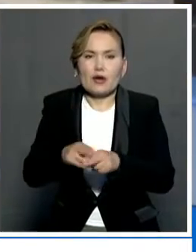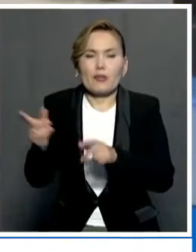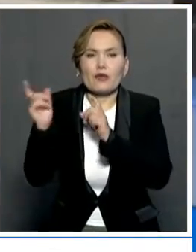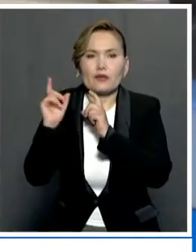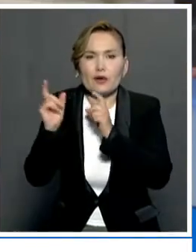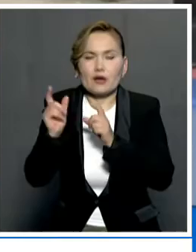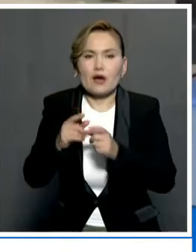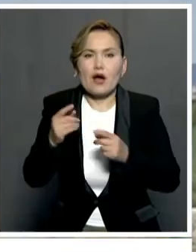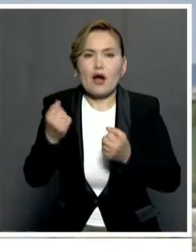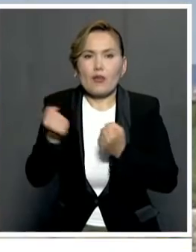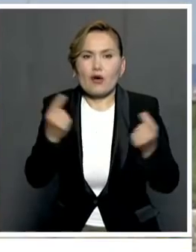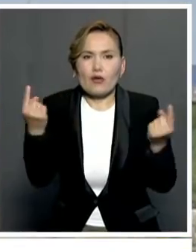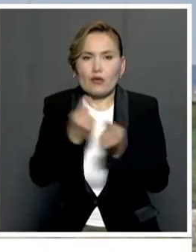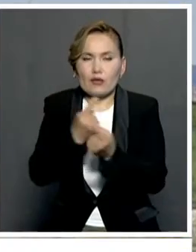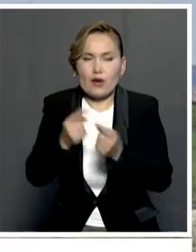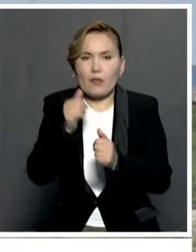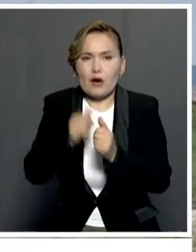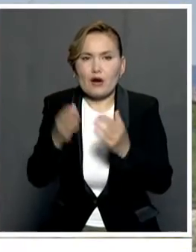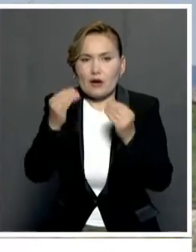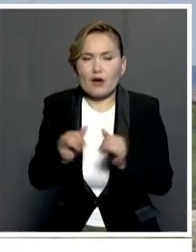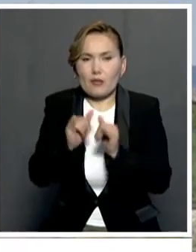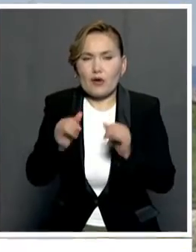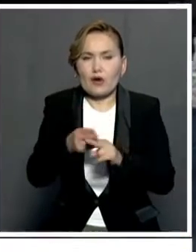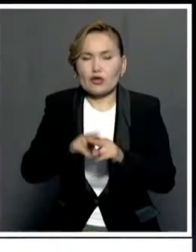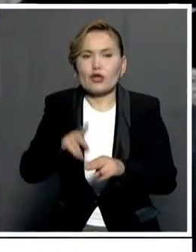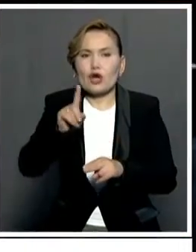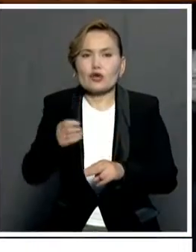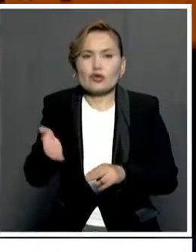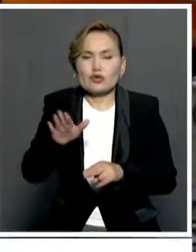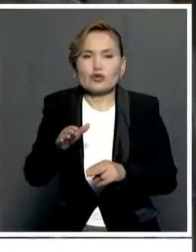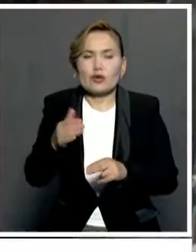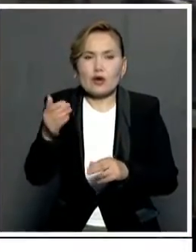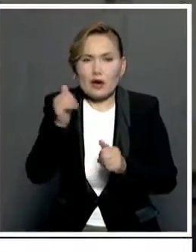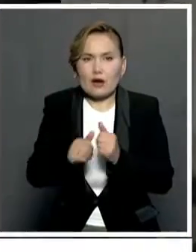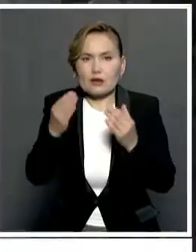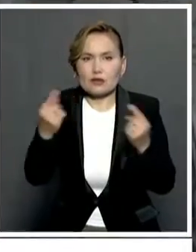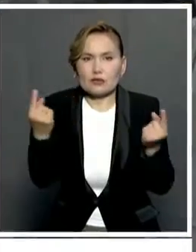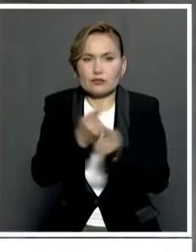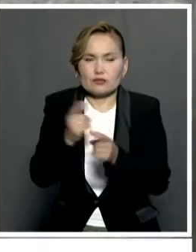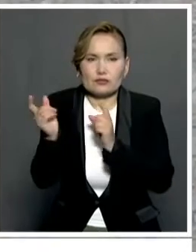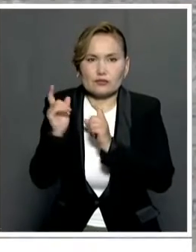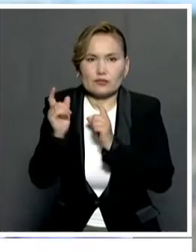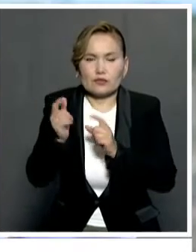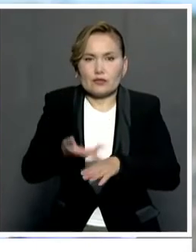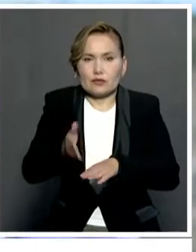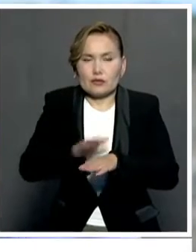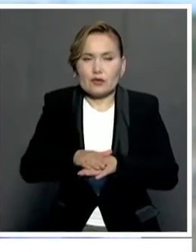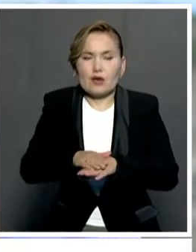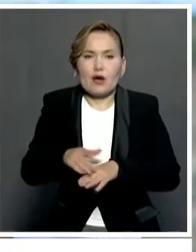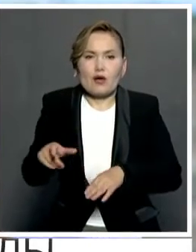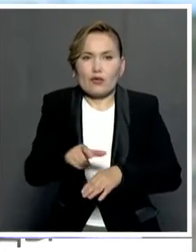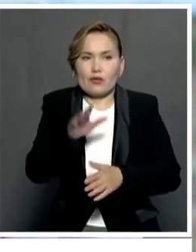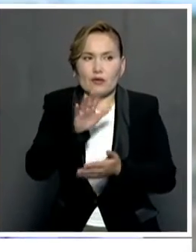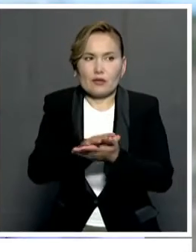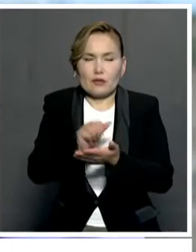жүк көліктерінің саны күрт артқан. Күніне 100-ден аса жүк көлігі осы жолмен тыным таппай қатынайды. Жол берілмейді